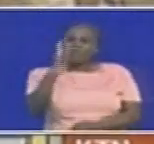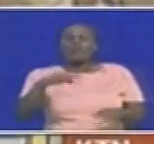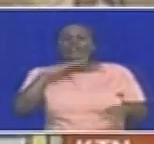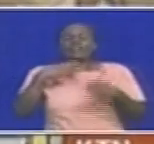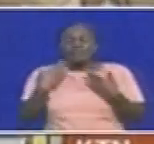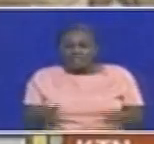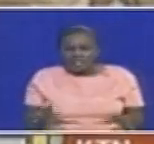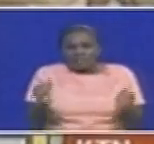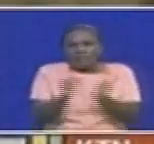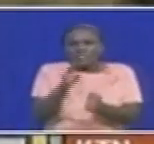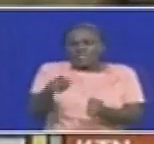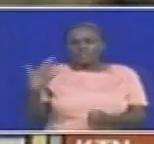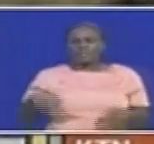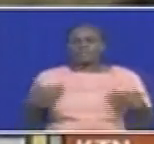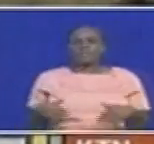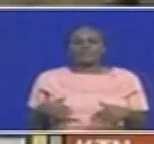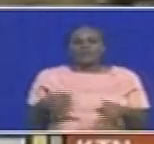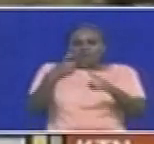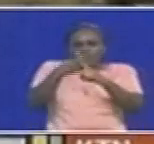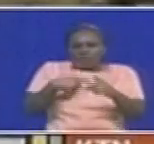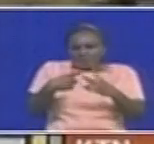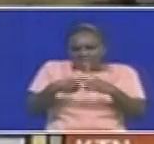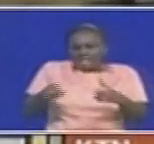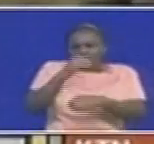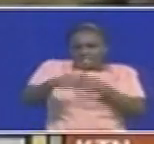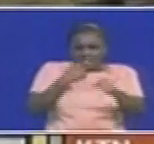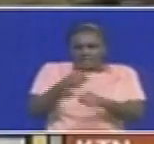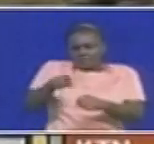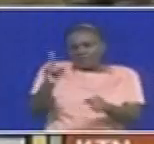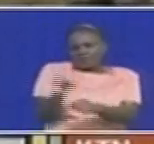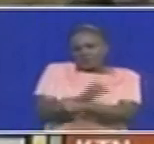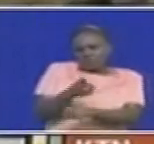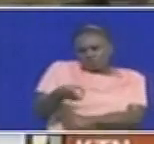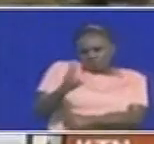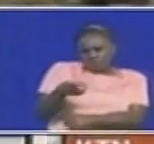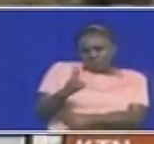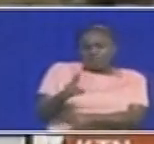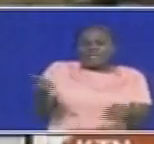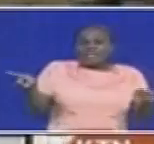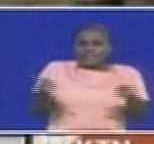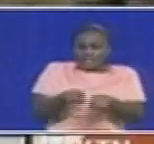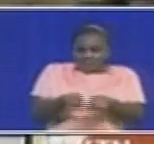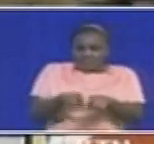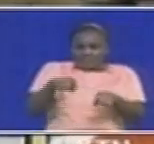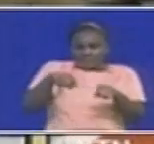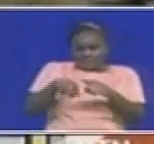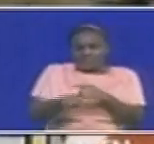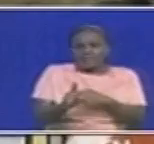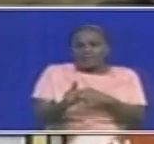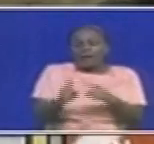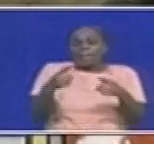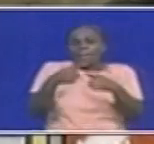uindaji haramu mbugani humo. Since the beginning of the year they have been using firearms, particularly the high caliber firearms.